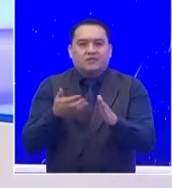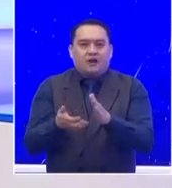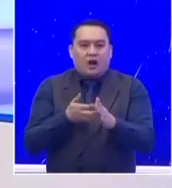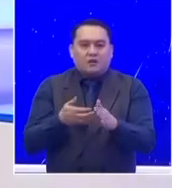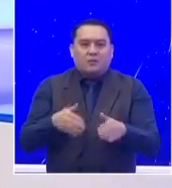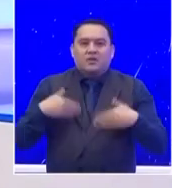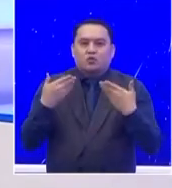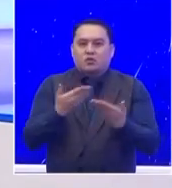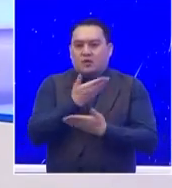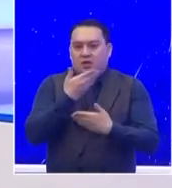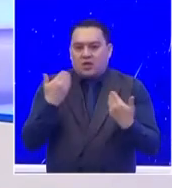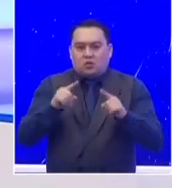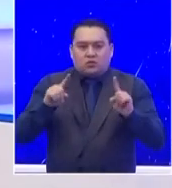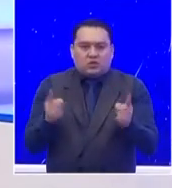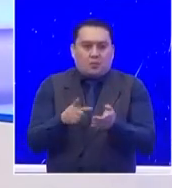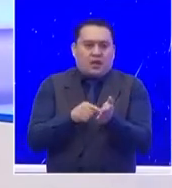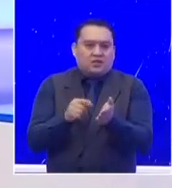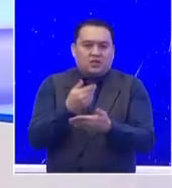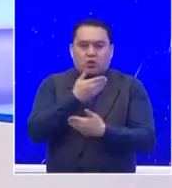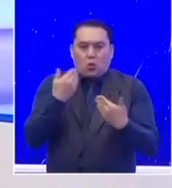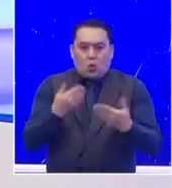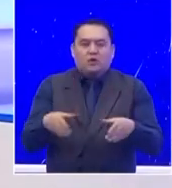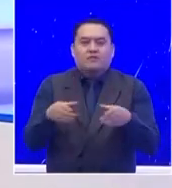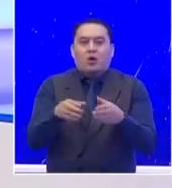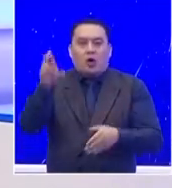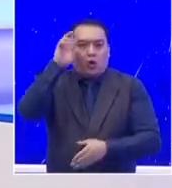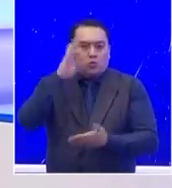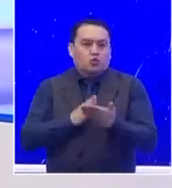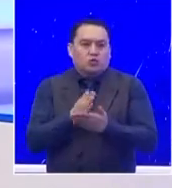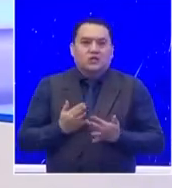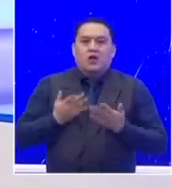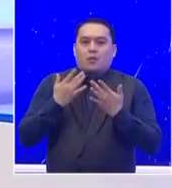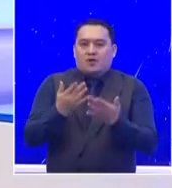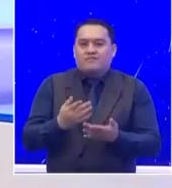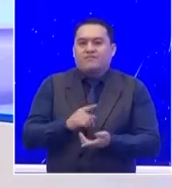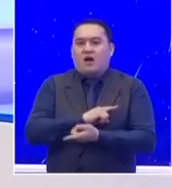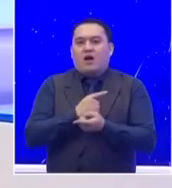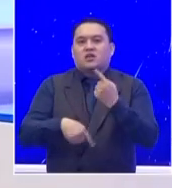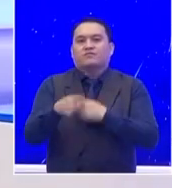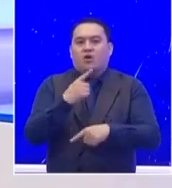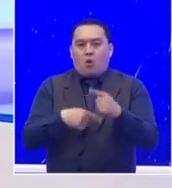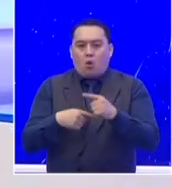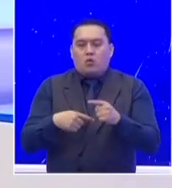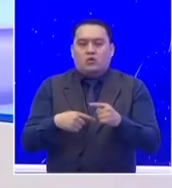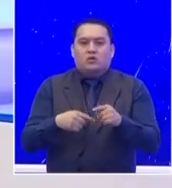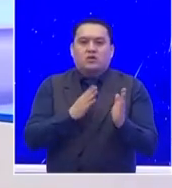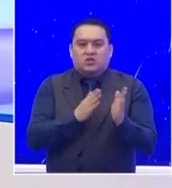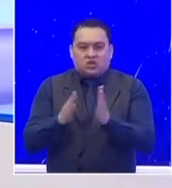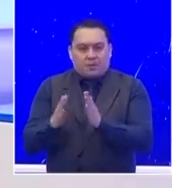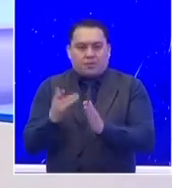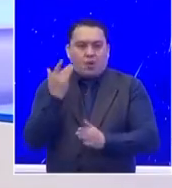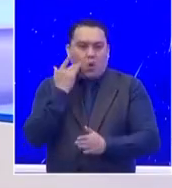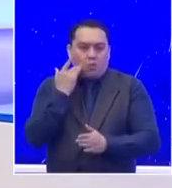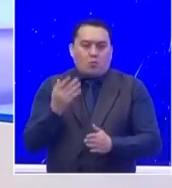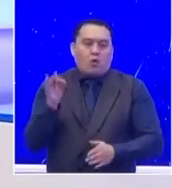не предусматривает сокращение пенсии. Но профсоюзы государственных служащих требуют возврата до кризисному режиму,